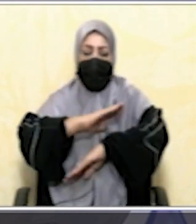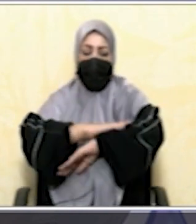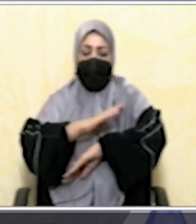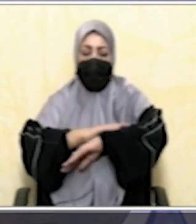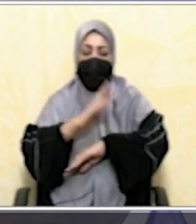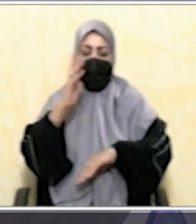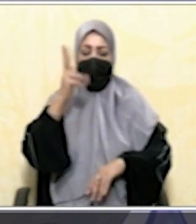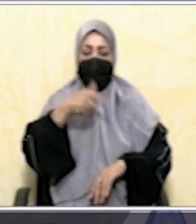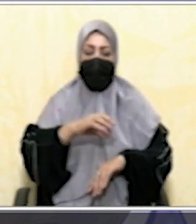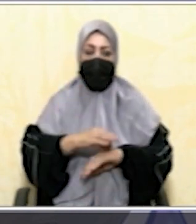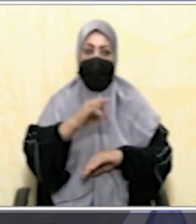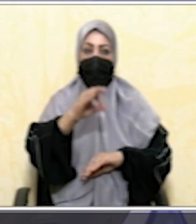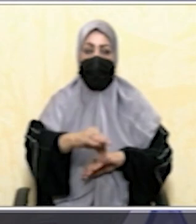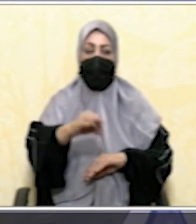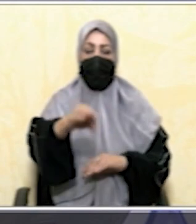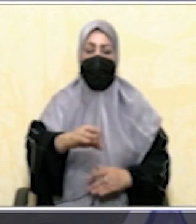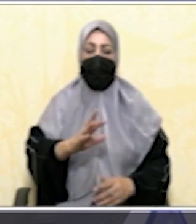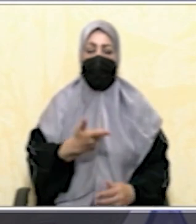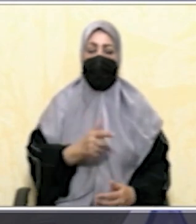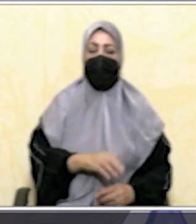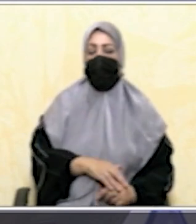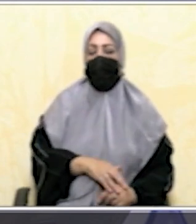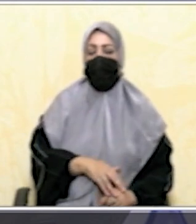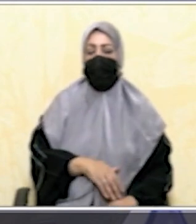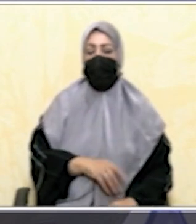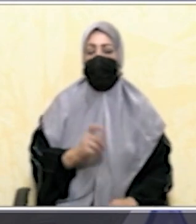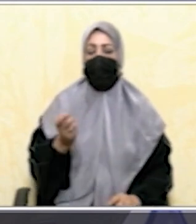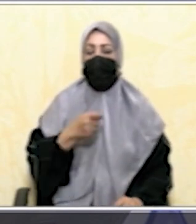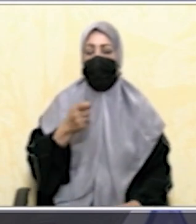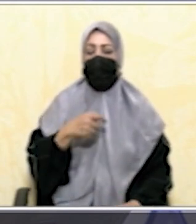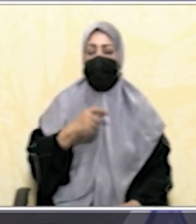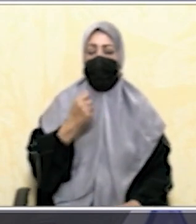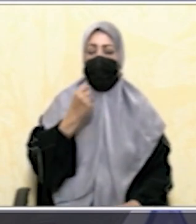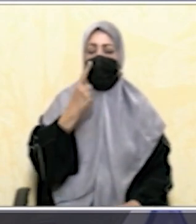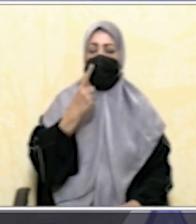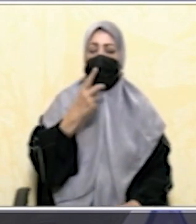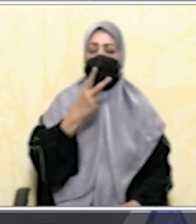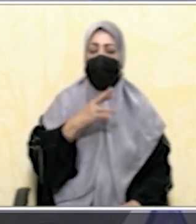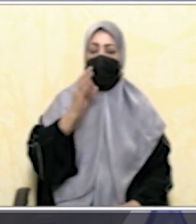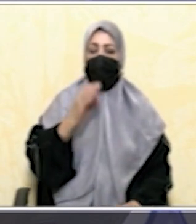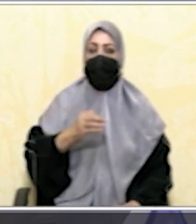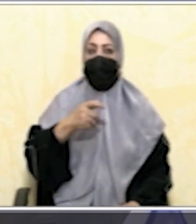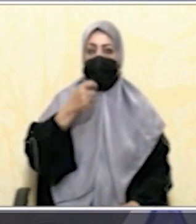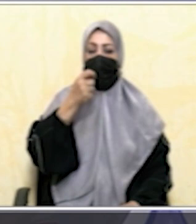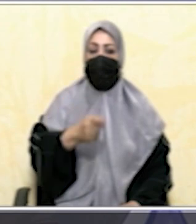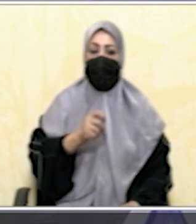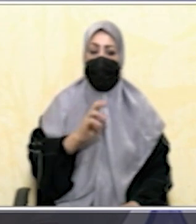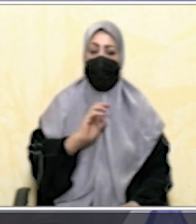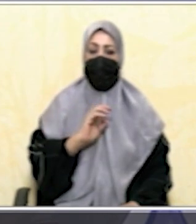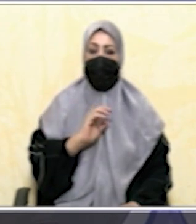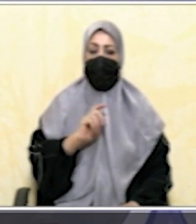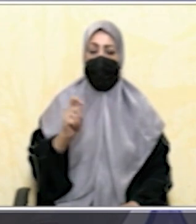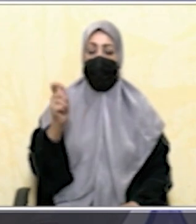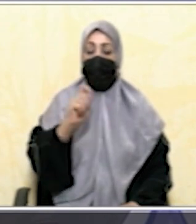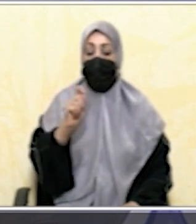فيجب عليك ان تدفع هذا المهر بالدينار الليبي واذا كان المكتوب لايراد ذهبيه اما ان تدفع لها ليرات الذهب